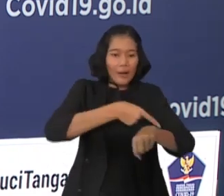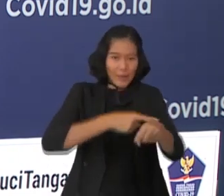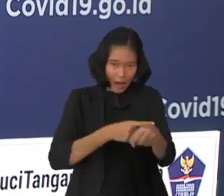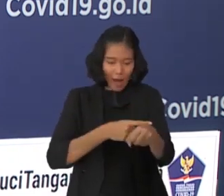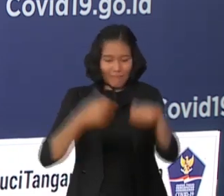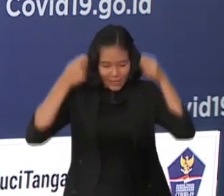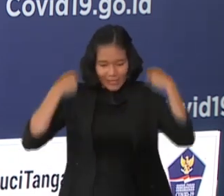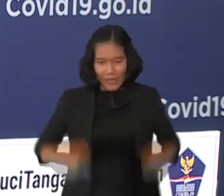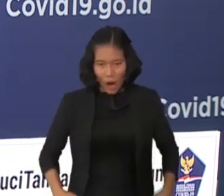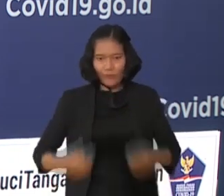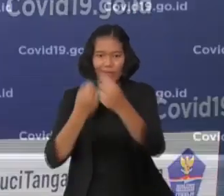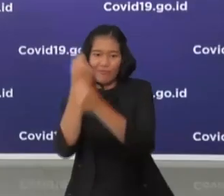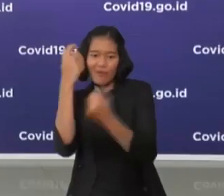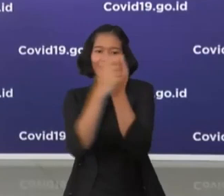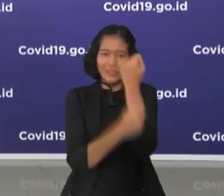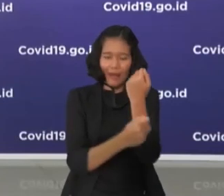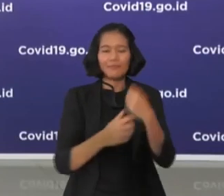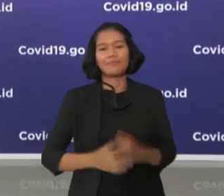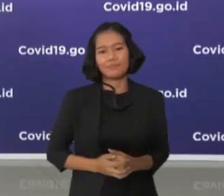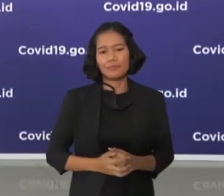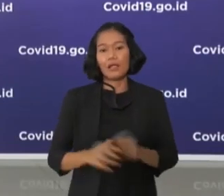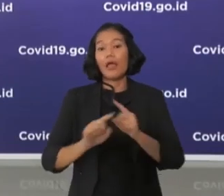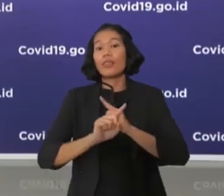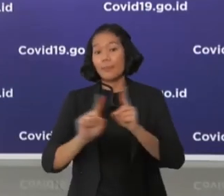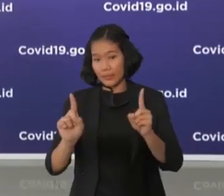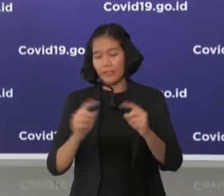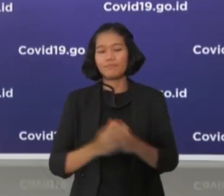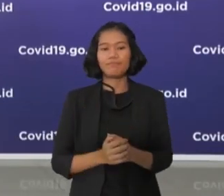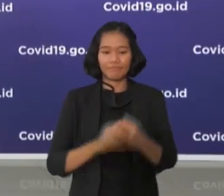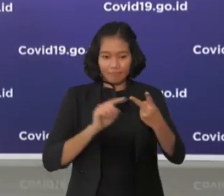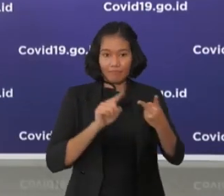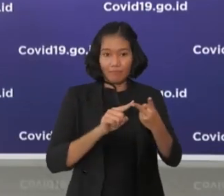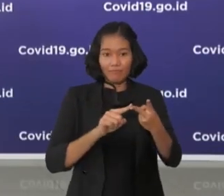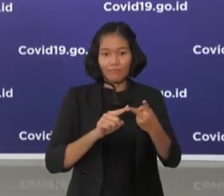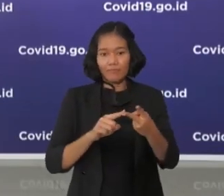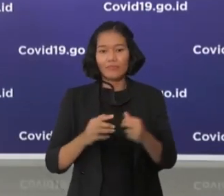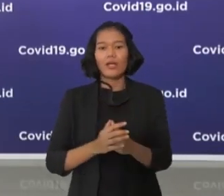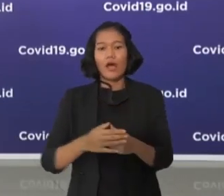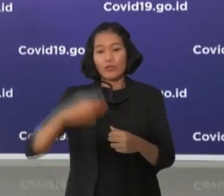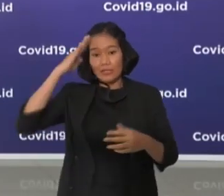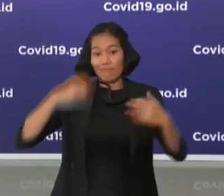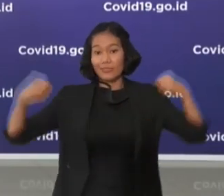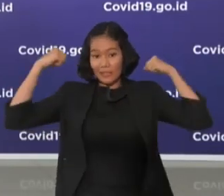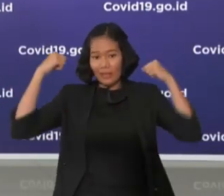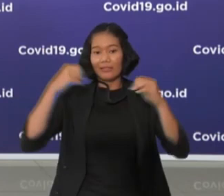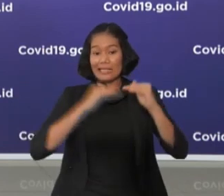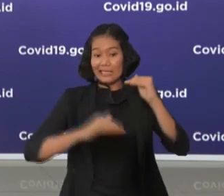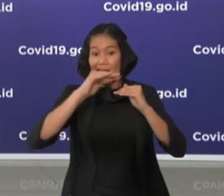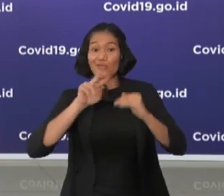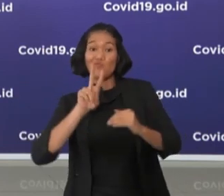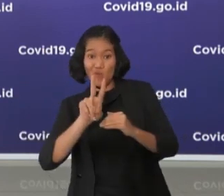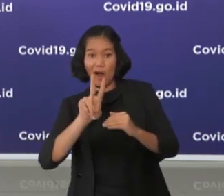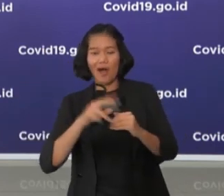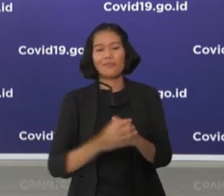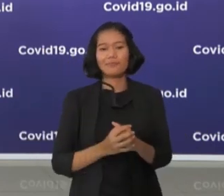dan sarung tangan pemeriksaan tetapi untuk tenaga kesehatan tingkat dua dimana